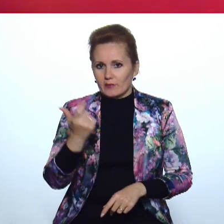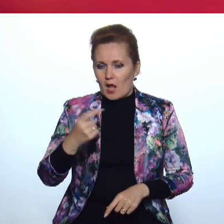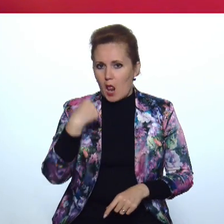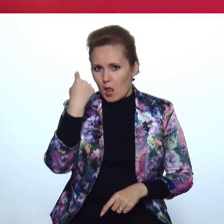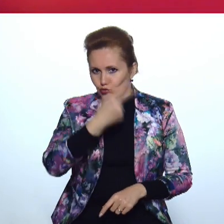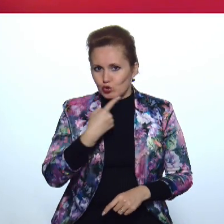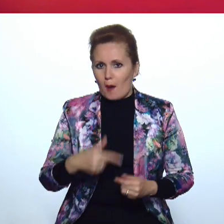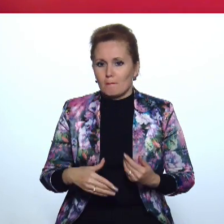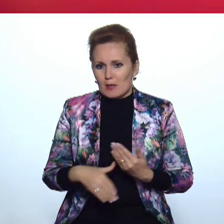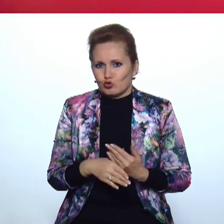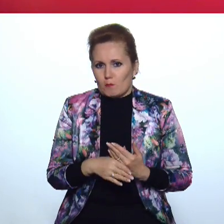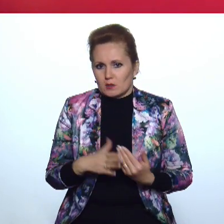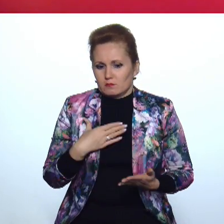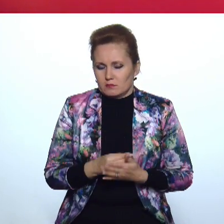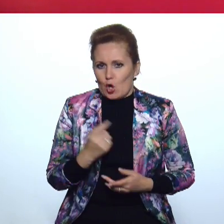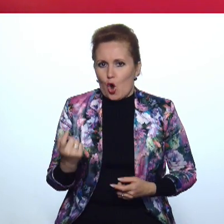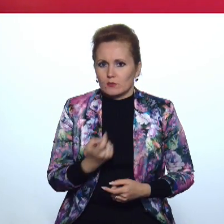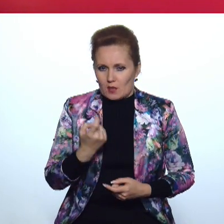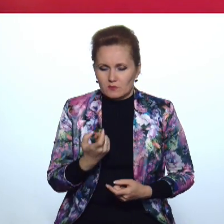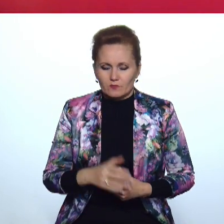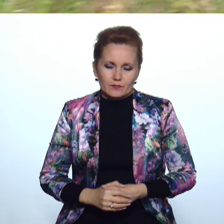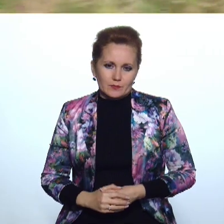личных подсобных хозяйств. Александру Демидову слово.